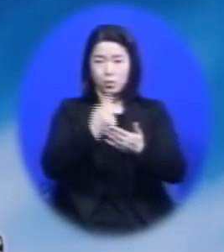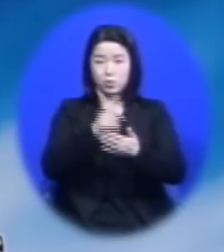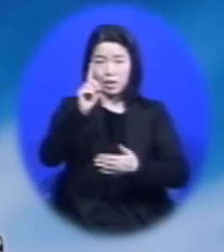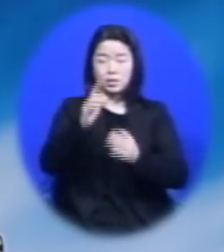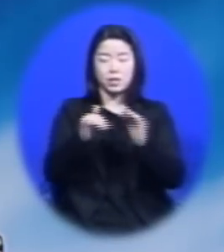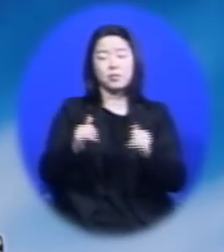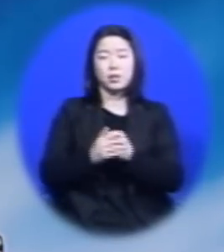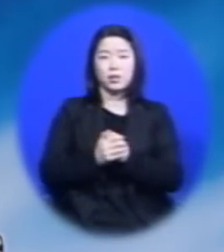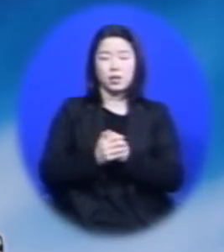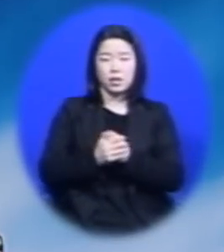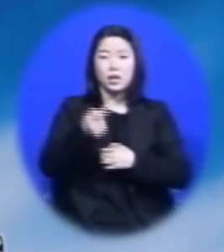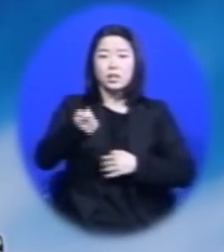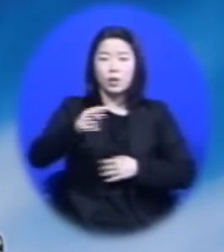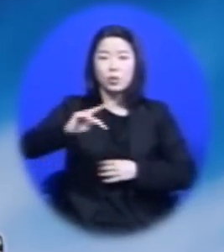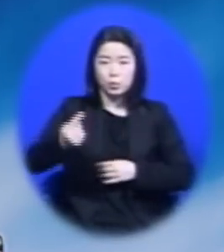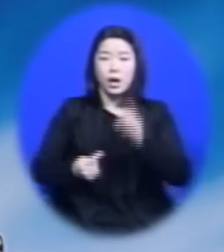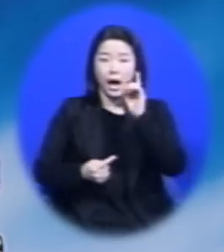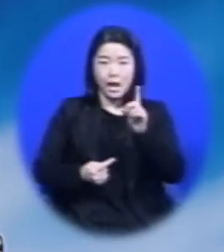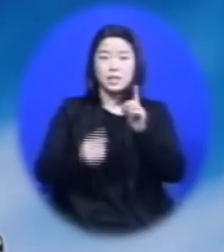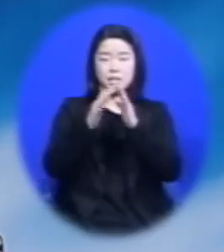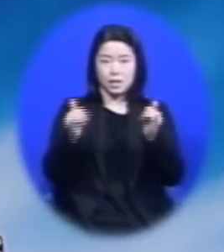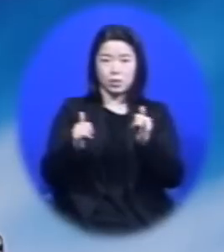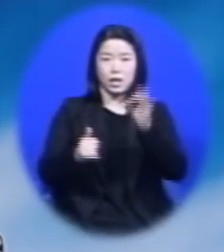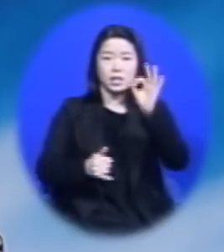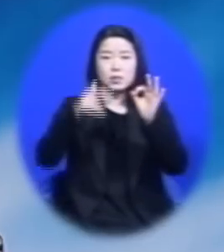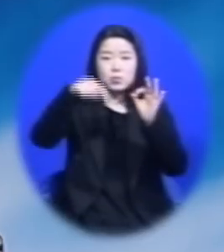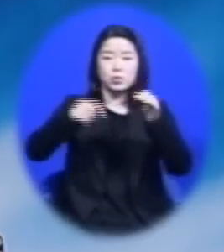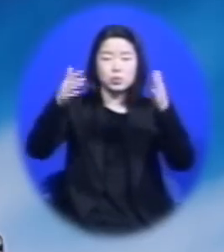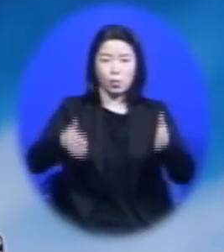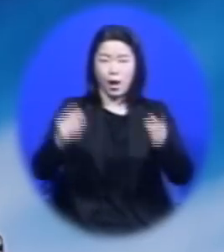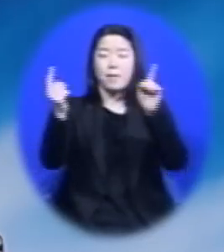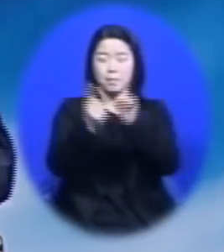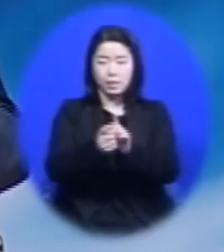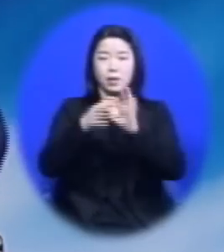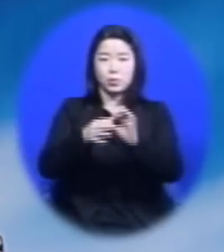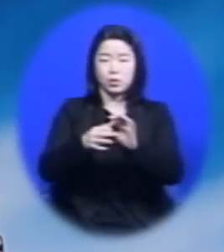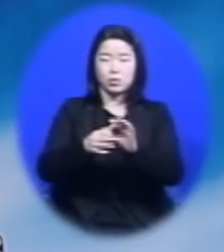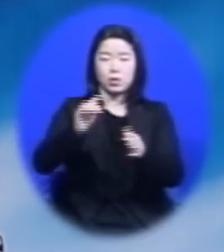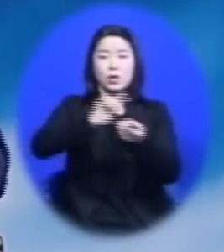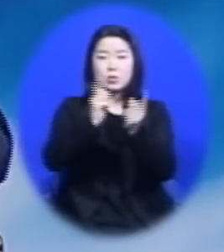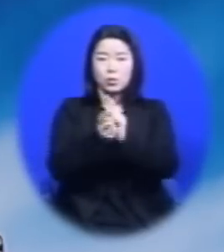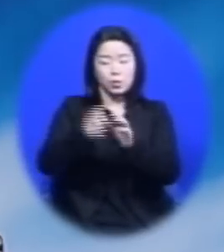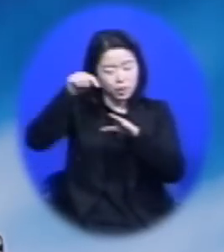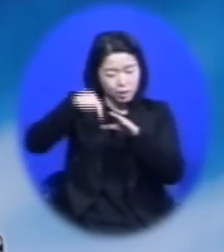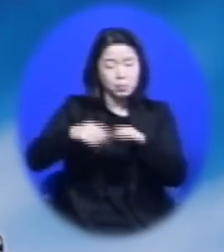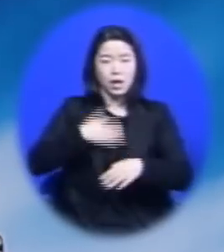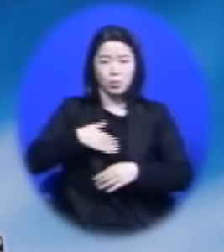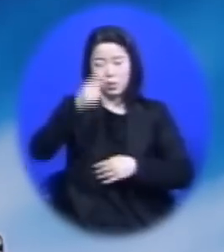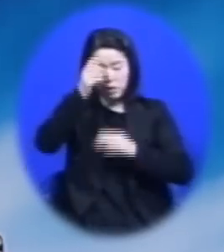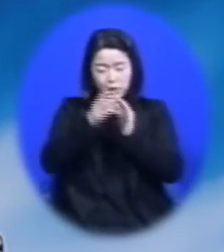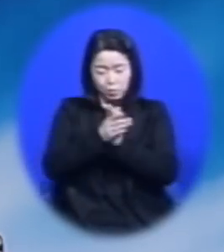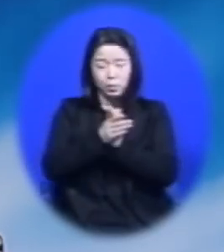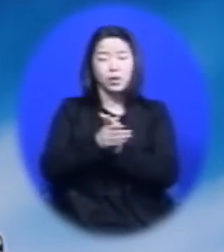분이 적어도 한 사람과 10주 동안의 만남을 통하여 서로 깊이 알고 기도 제목도 알고